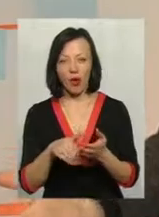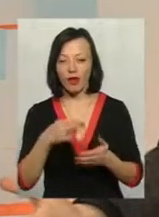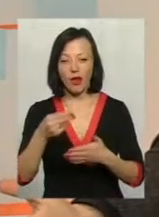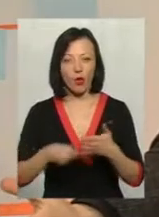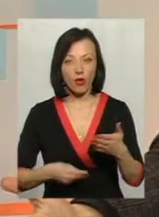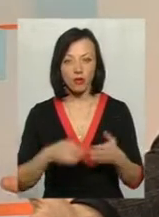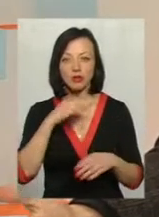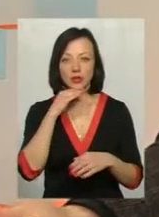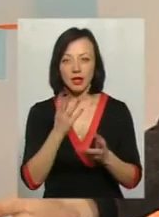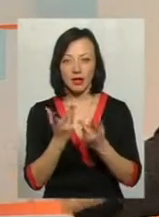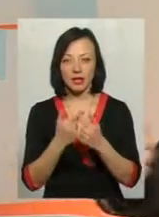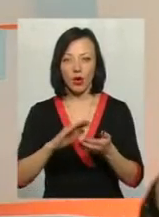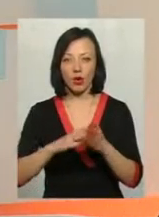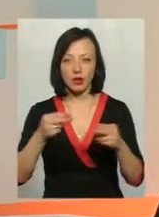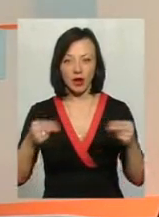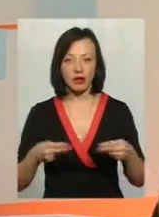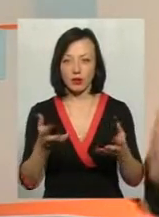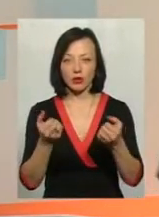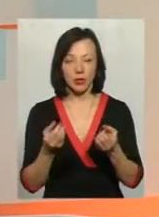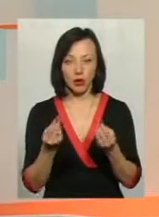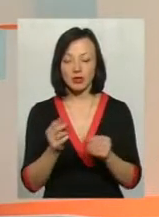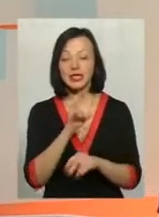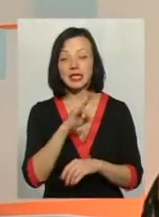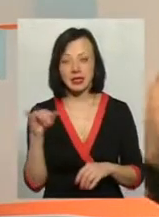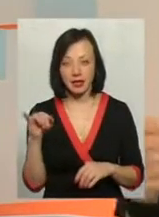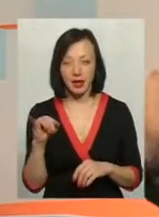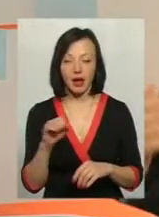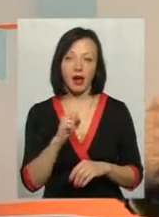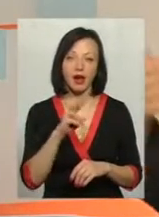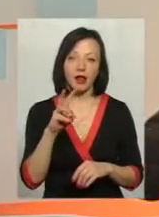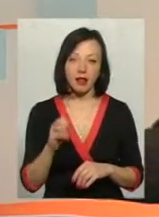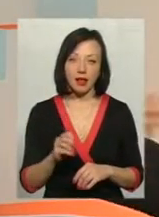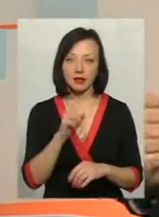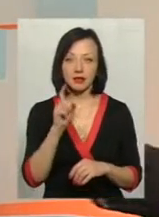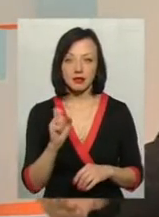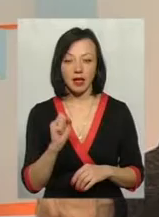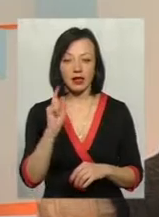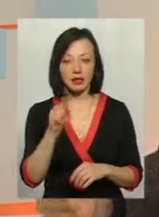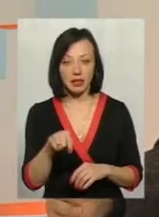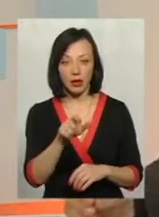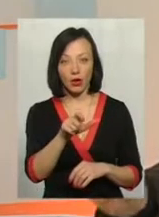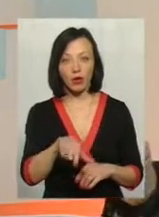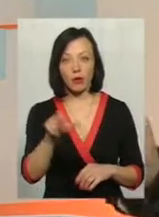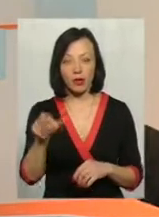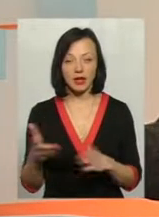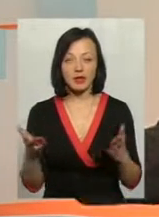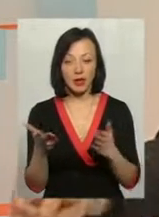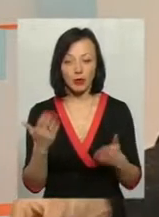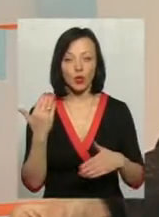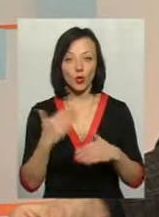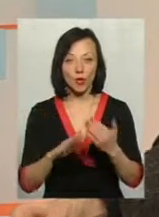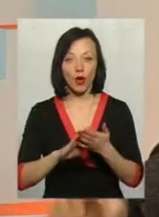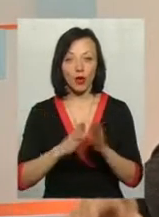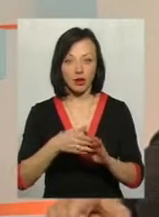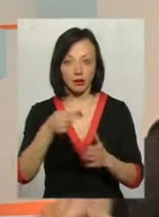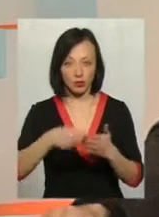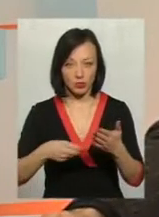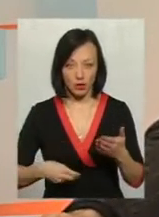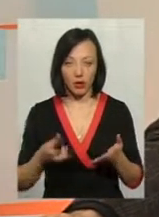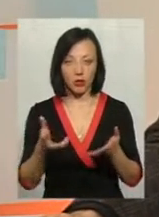уклав достатню кількість контрактів, він не отримає грошей. Ні. Але за тих громадян, з якими він вже контракти уклав,